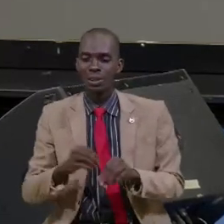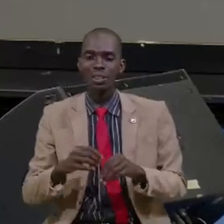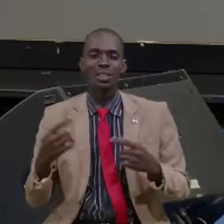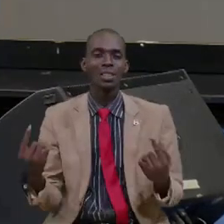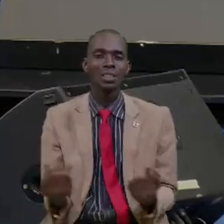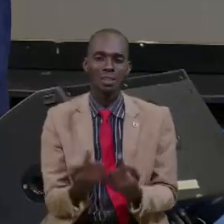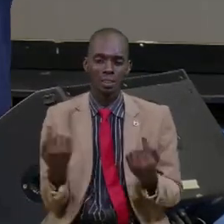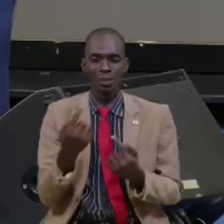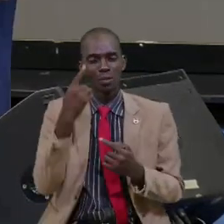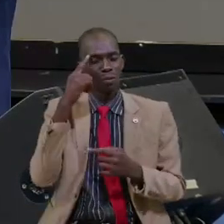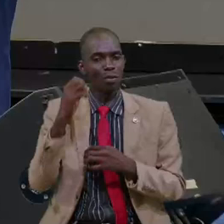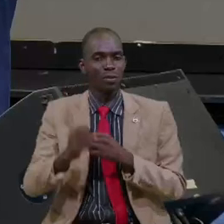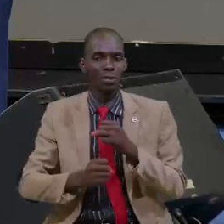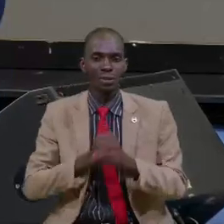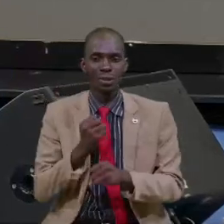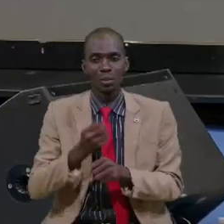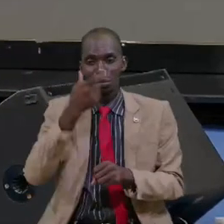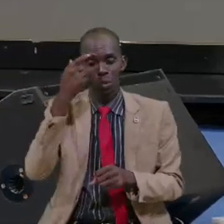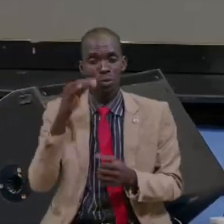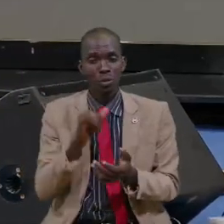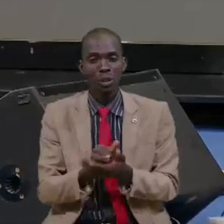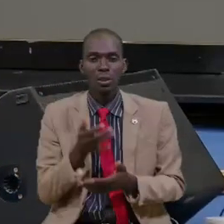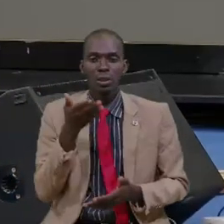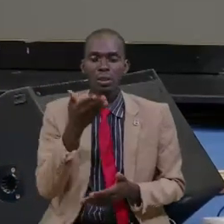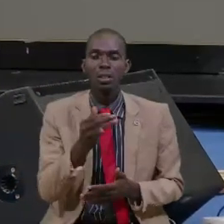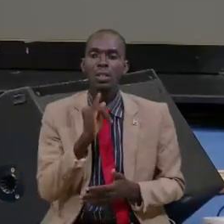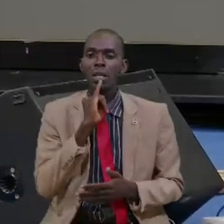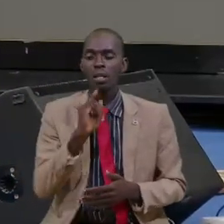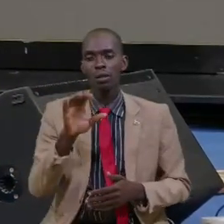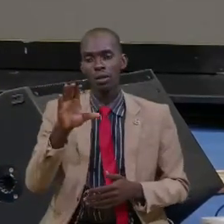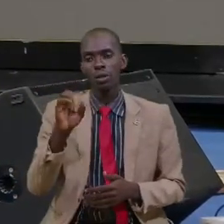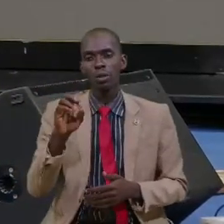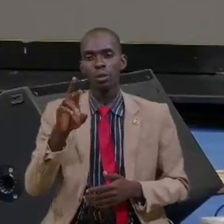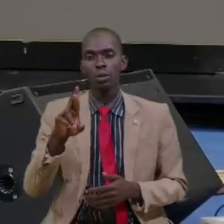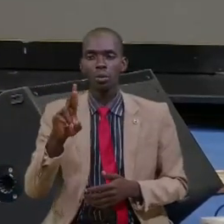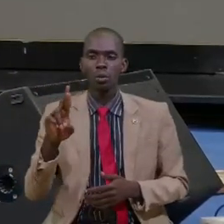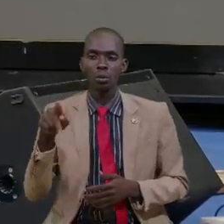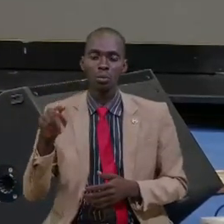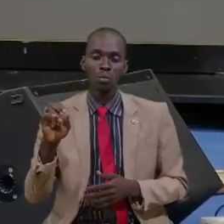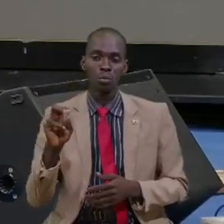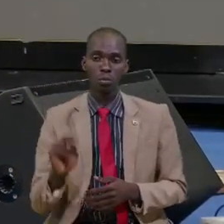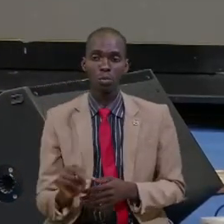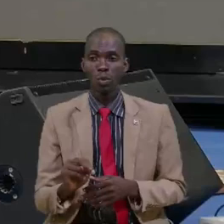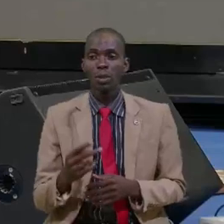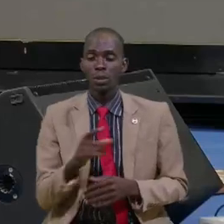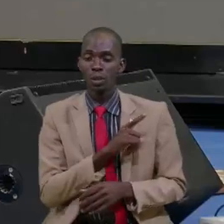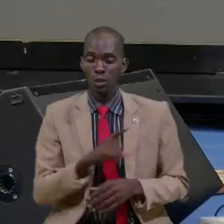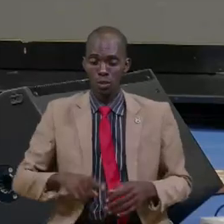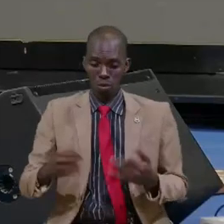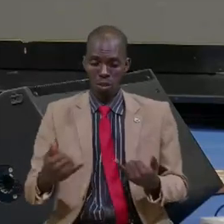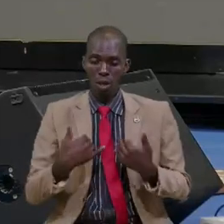années. Et pour cela, il y a la corruption. Et ce soir, le Seigneur est